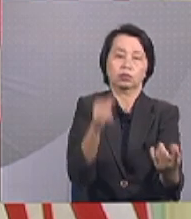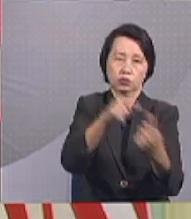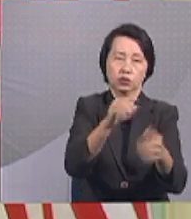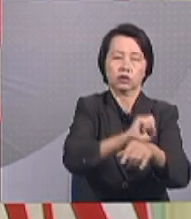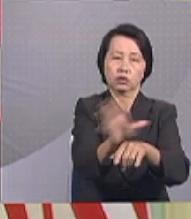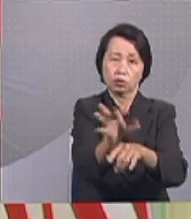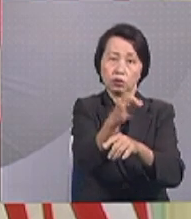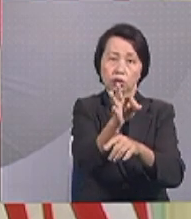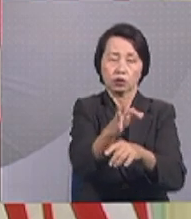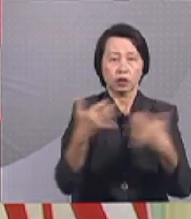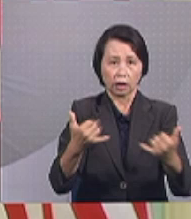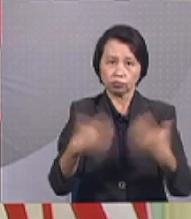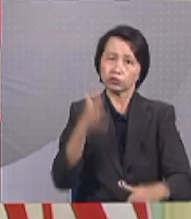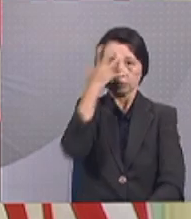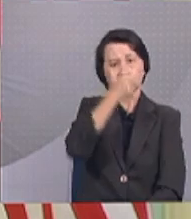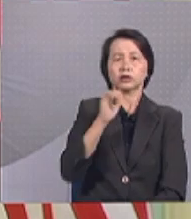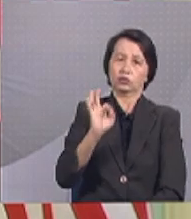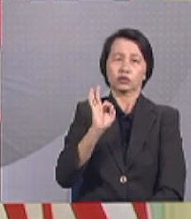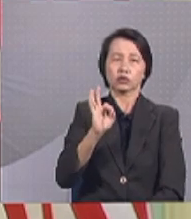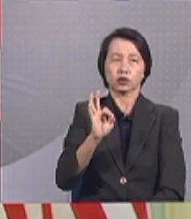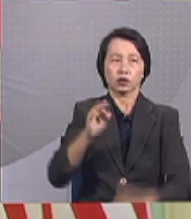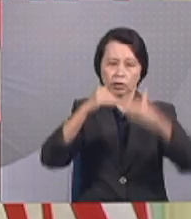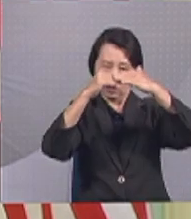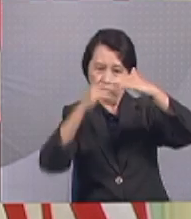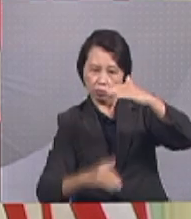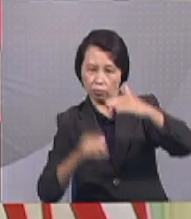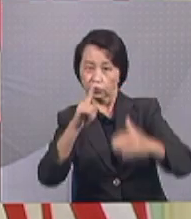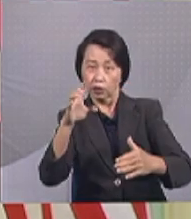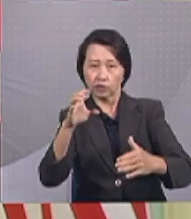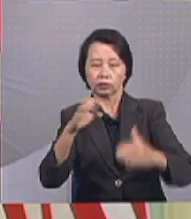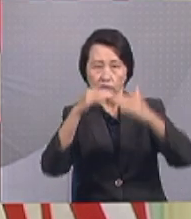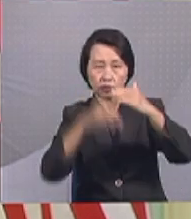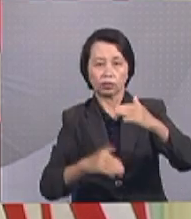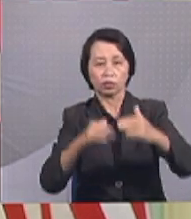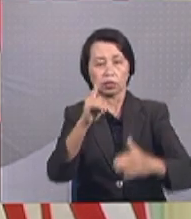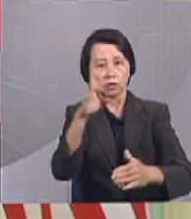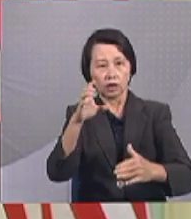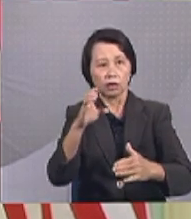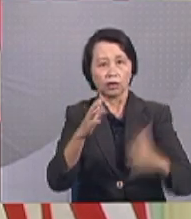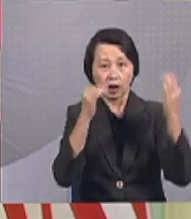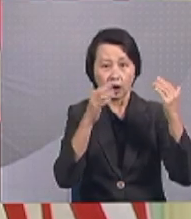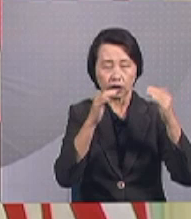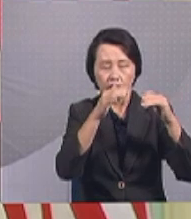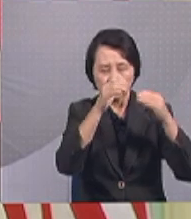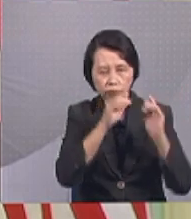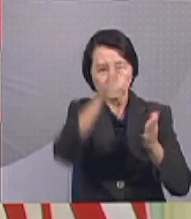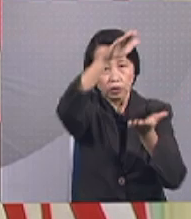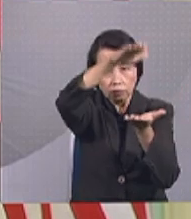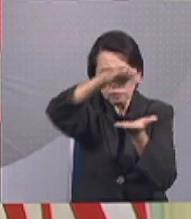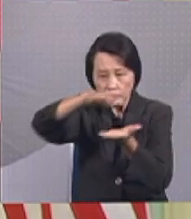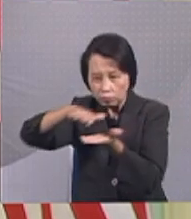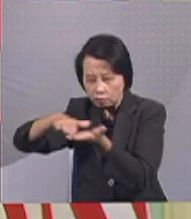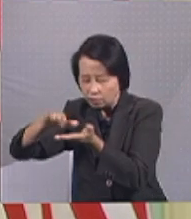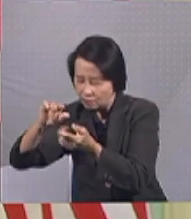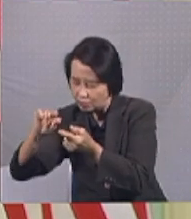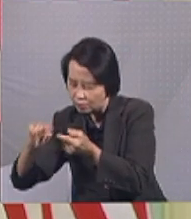COVID-19 ini. Sekarang ni dah cantik dah. Bawah daripada 100 dah lama ni. Bawah daripada 100. Kita harap kita terus kekal. Sampai